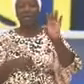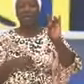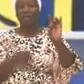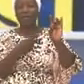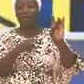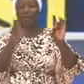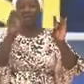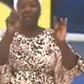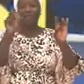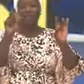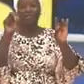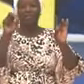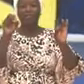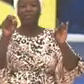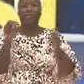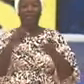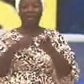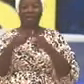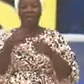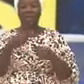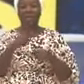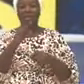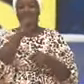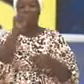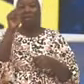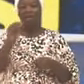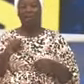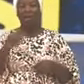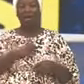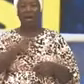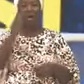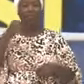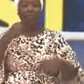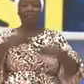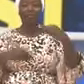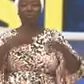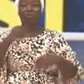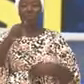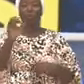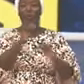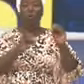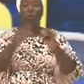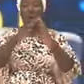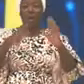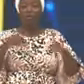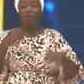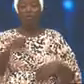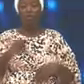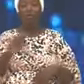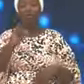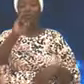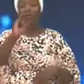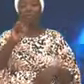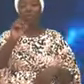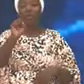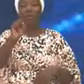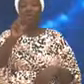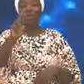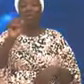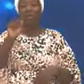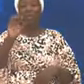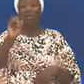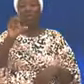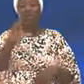c'est 30 il dit c'est pourquoi je vous jure j gérer chacun selon sa voix maison d'israël